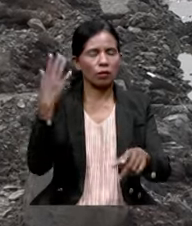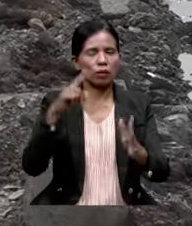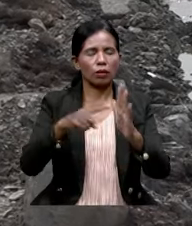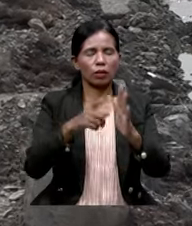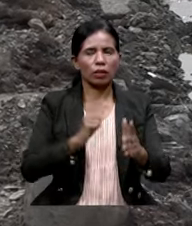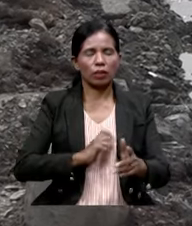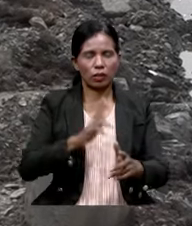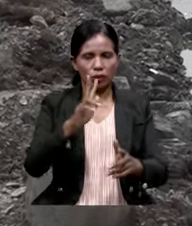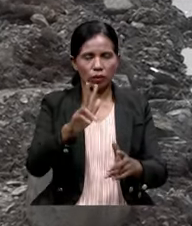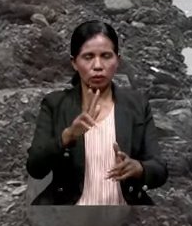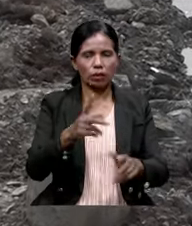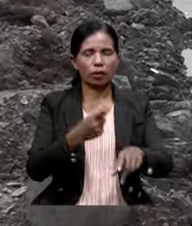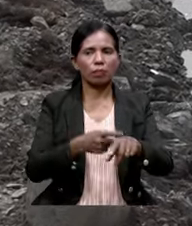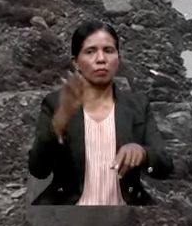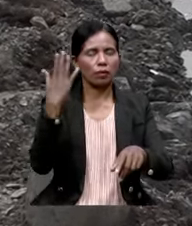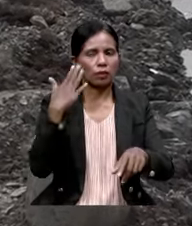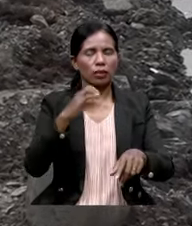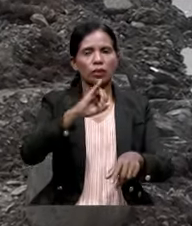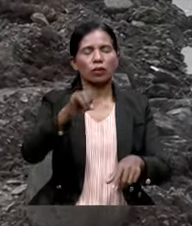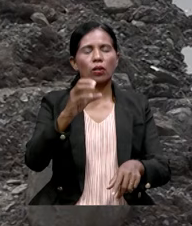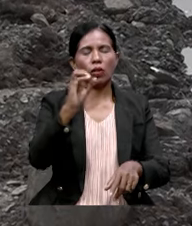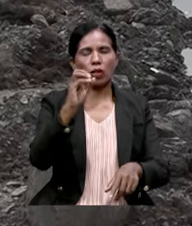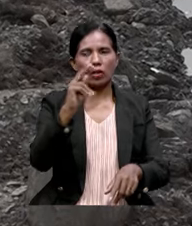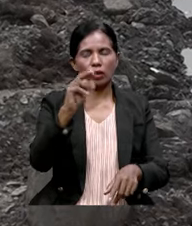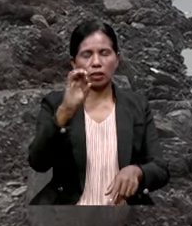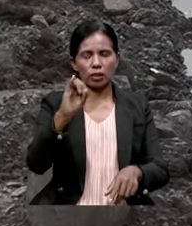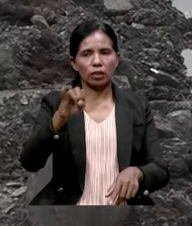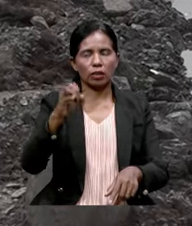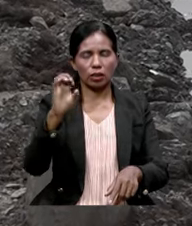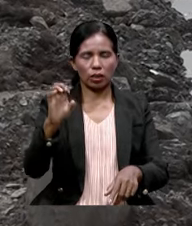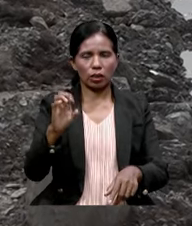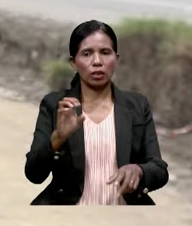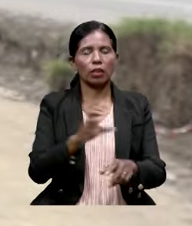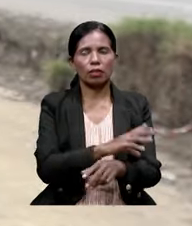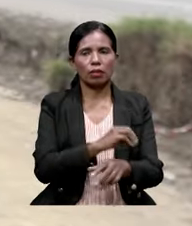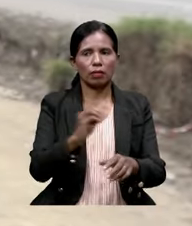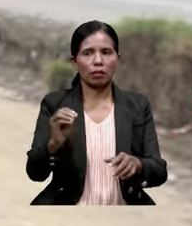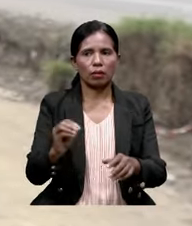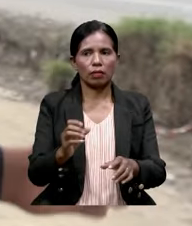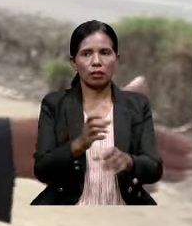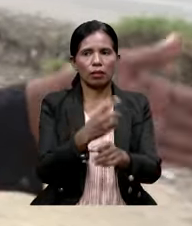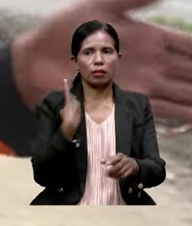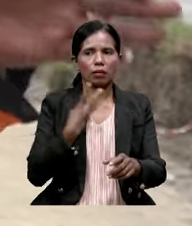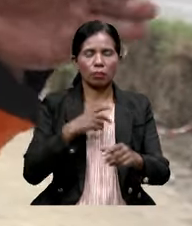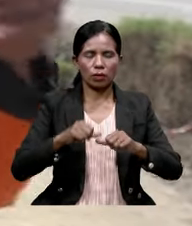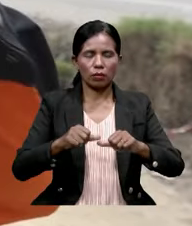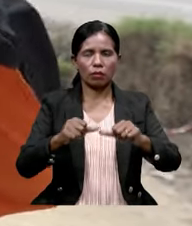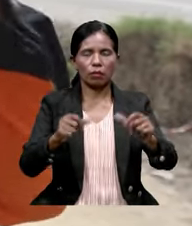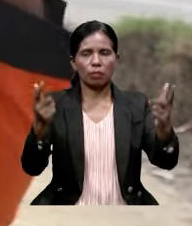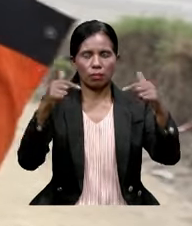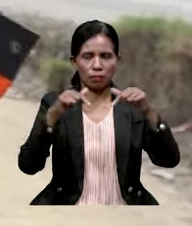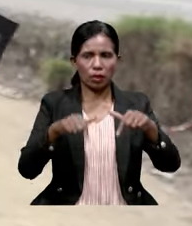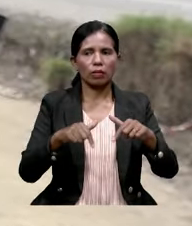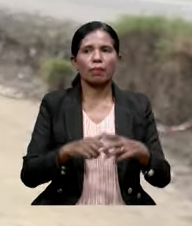tolonya, ne momentu ne ia zoni je, zoni je makan company zoni je makan. Momentu kar, terus kami continue vali mai tu